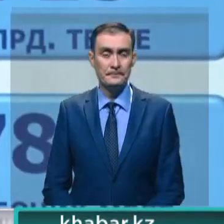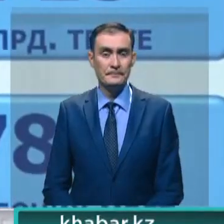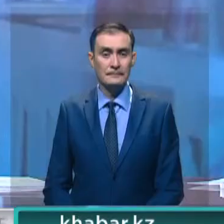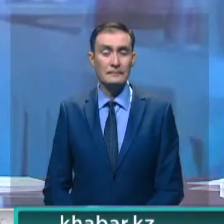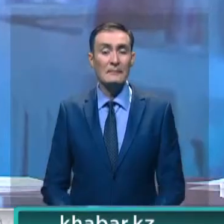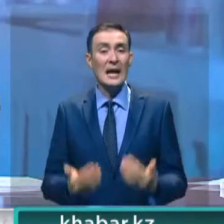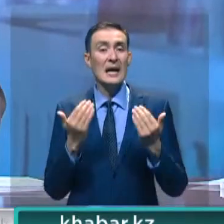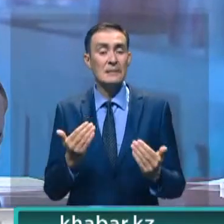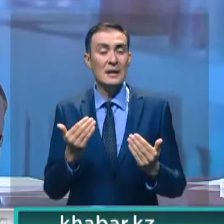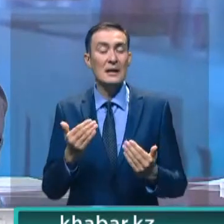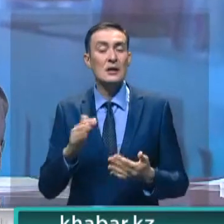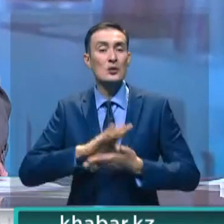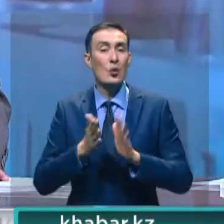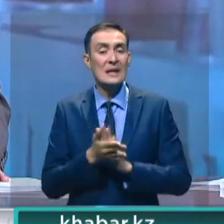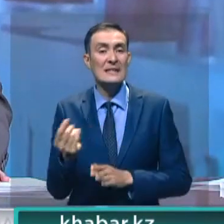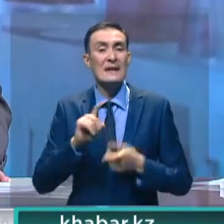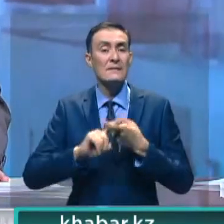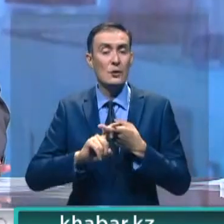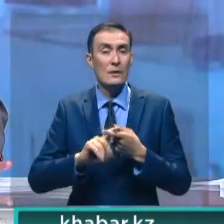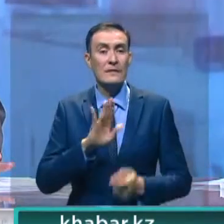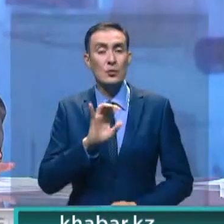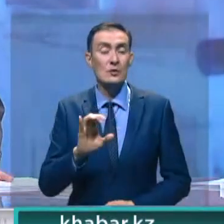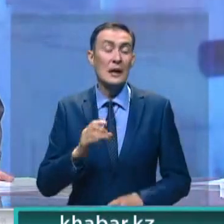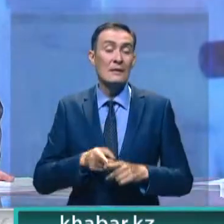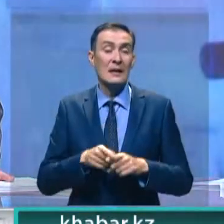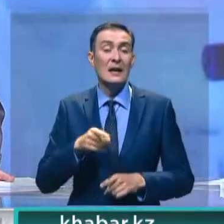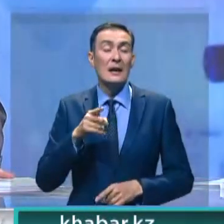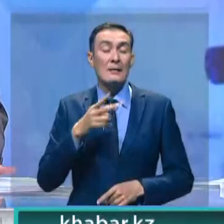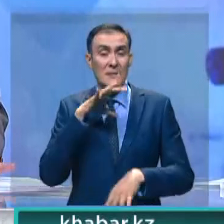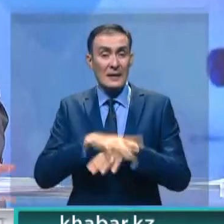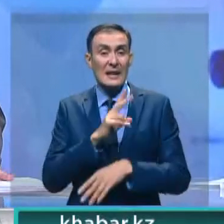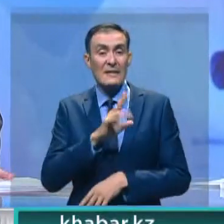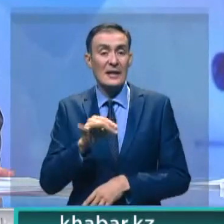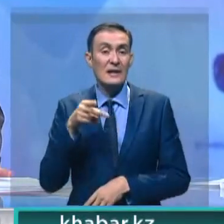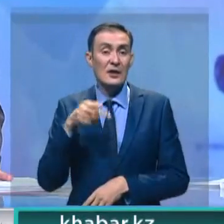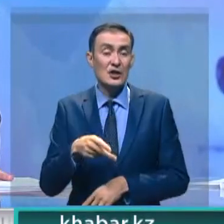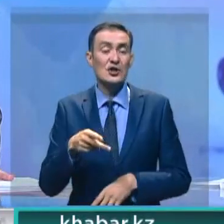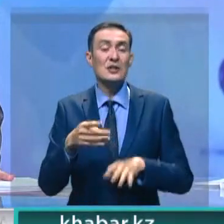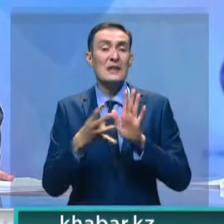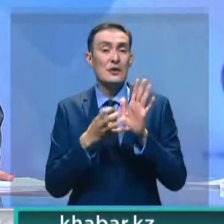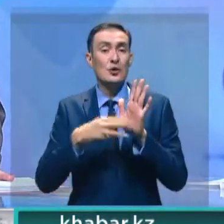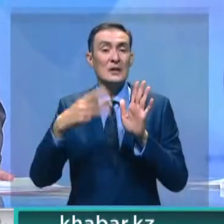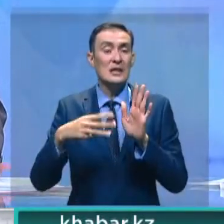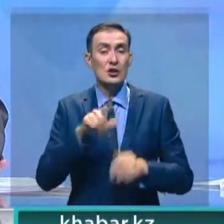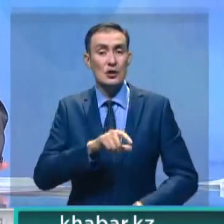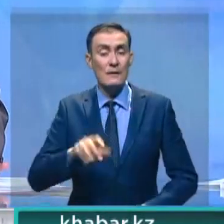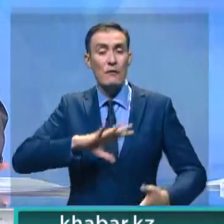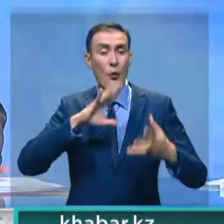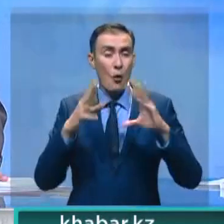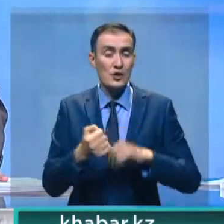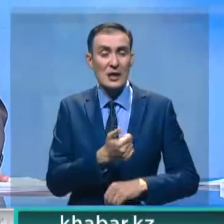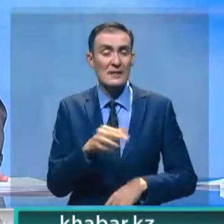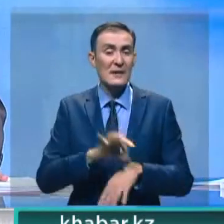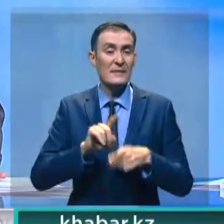А теперь об эпид-ситуации в стране. За минувшие сутки COVID-19 подтвердили у 2930 человек. Общее